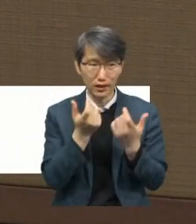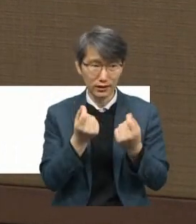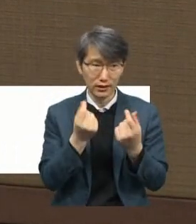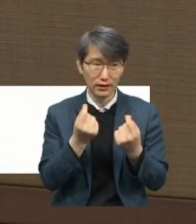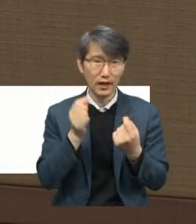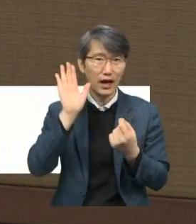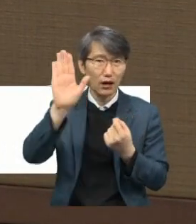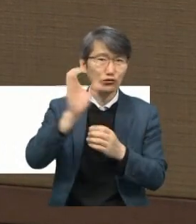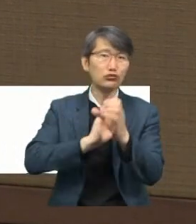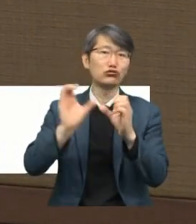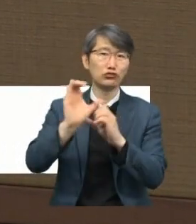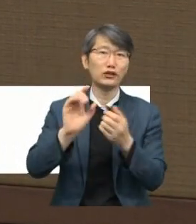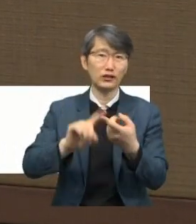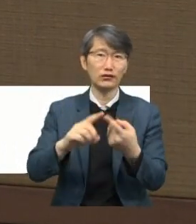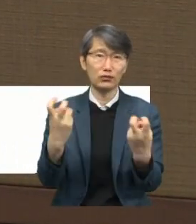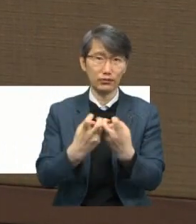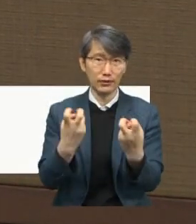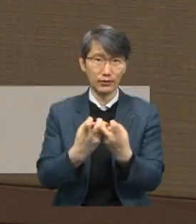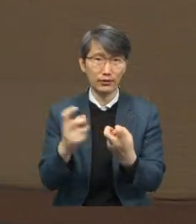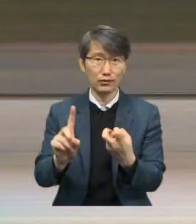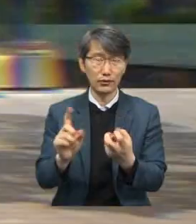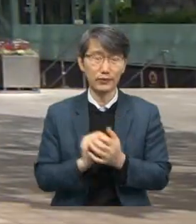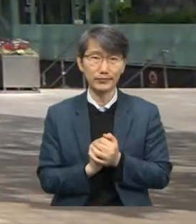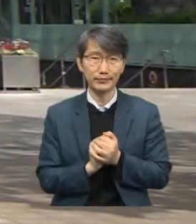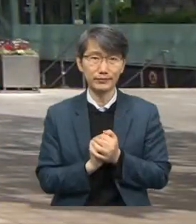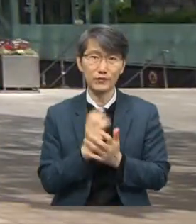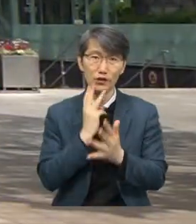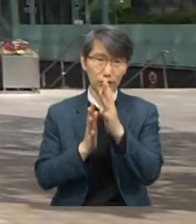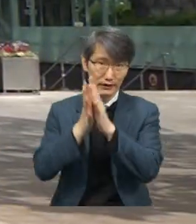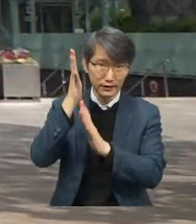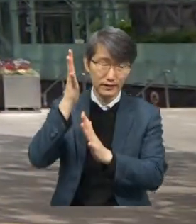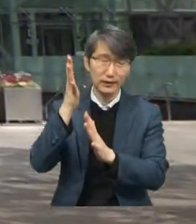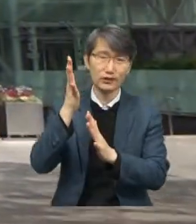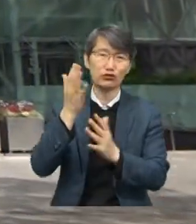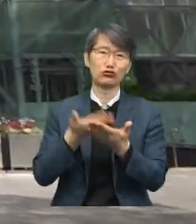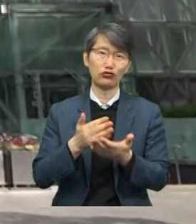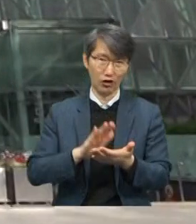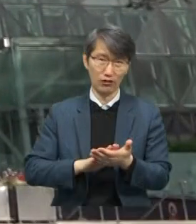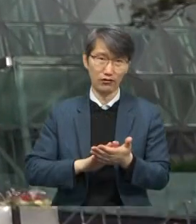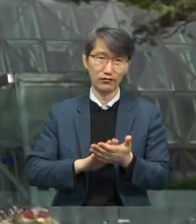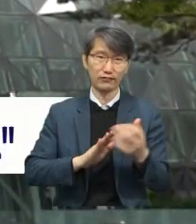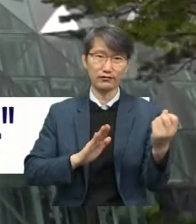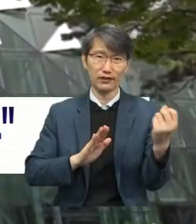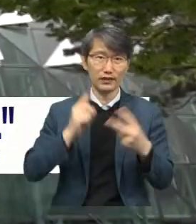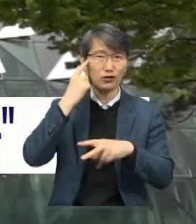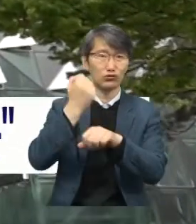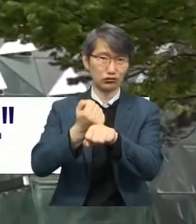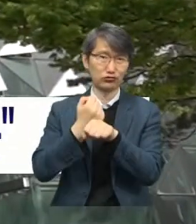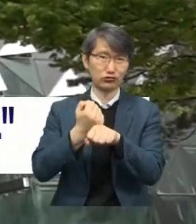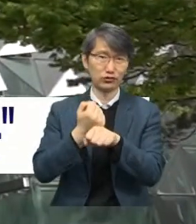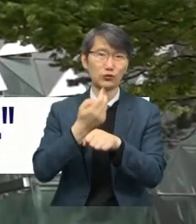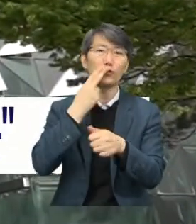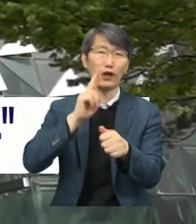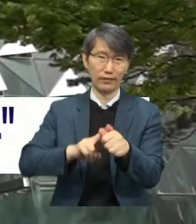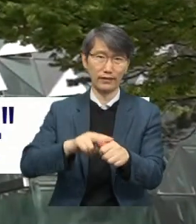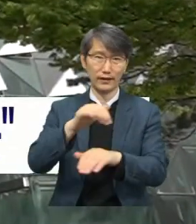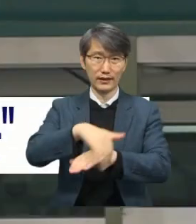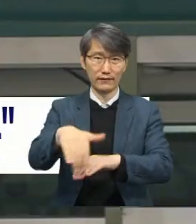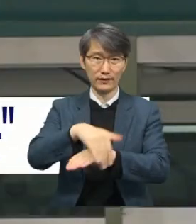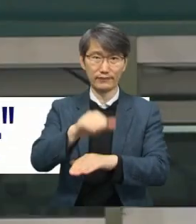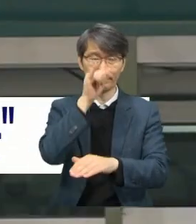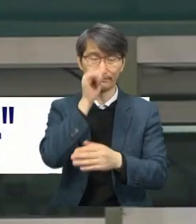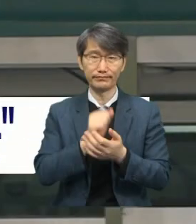혹시 보완에 대해서는 어떤 지향을 갖고 계십니까? 서울시는 노선을 수정해 다시 예비타당성 조사에 도전하겠다는